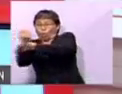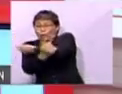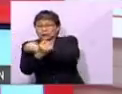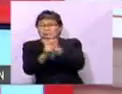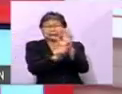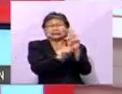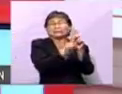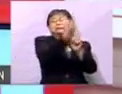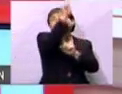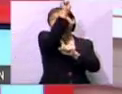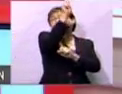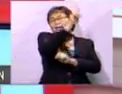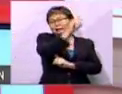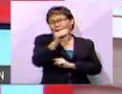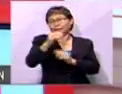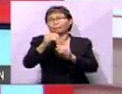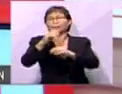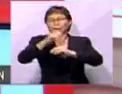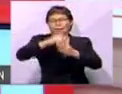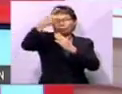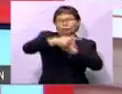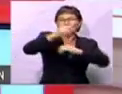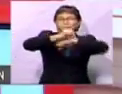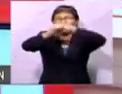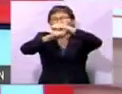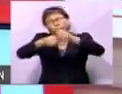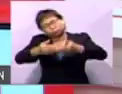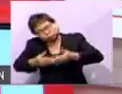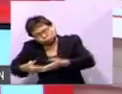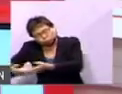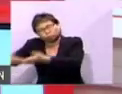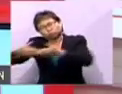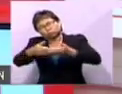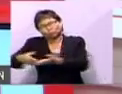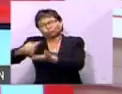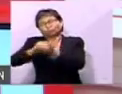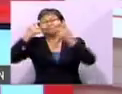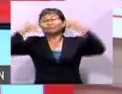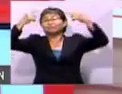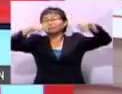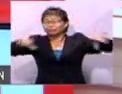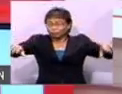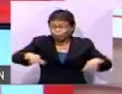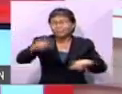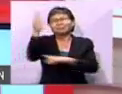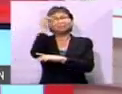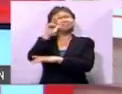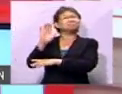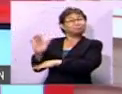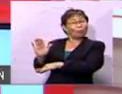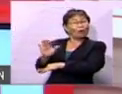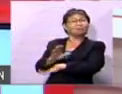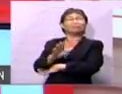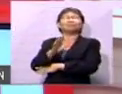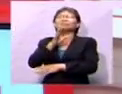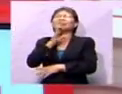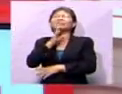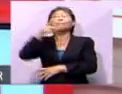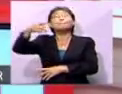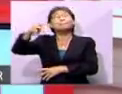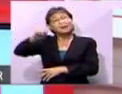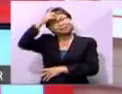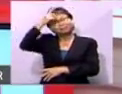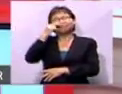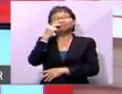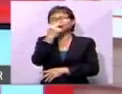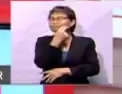tinggi serta projek infrastruktur berterusan, itu antara kejayaan di lakar kerajaan dan tegas Perdana Menteri Datuk